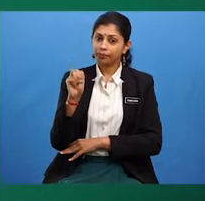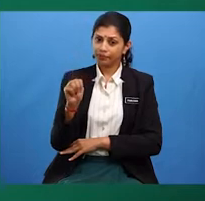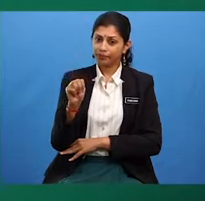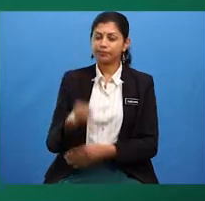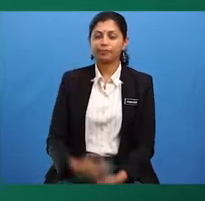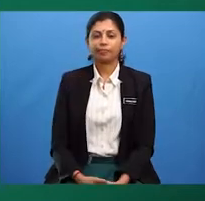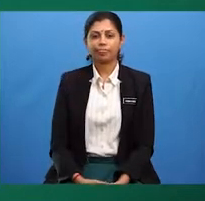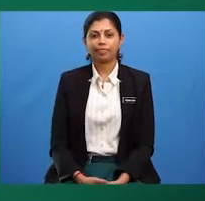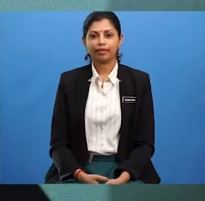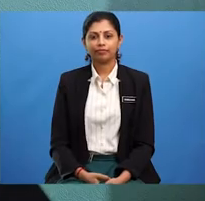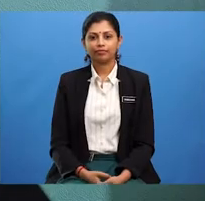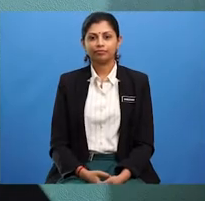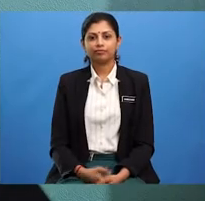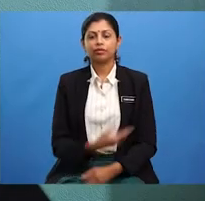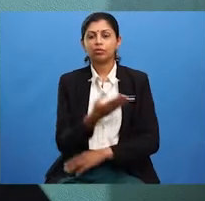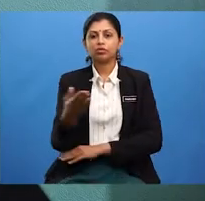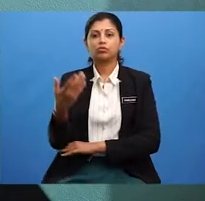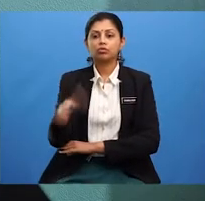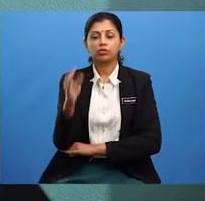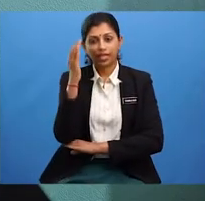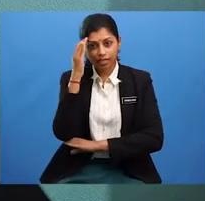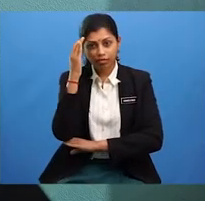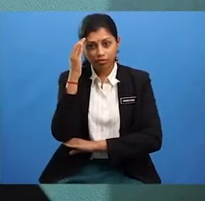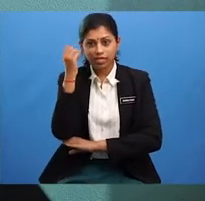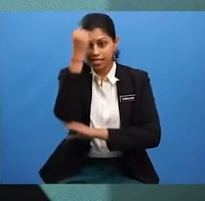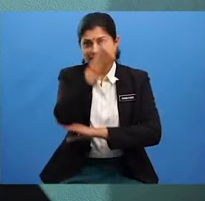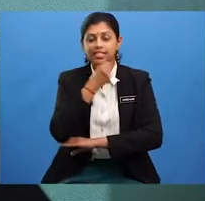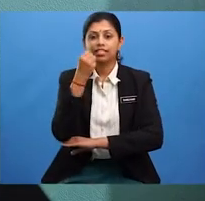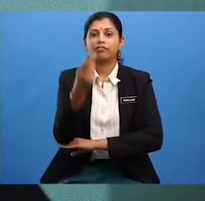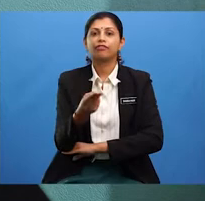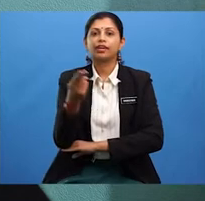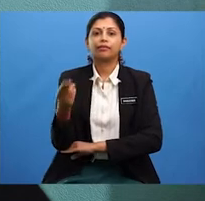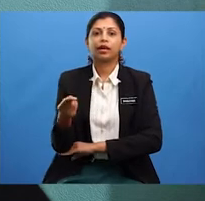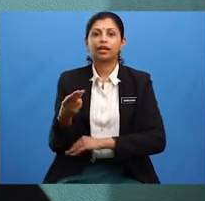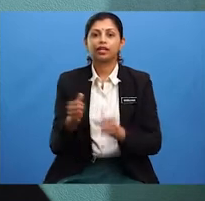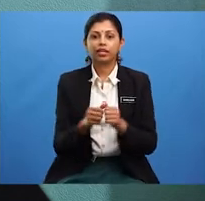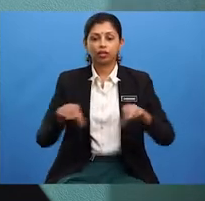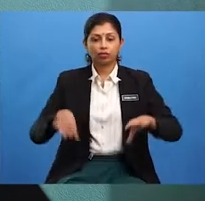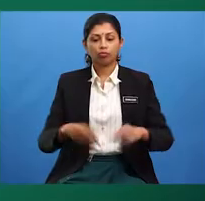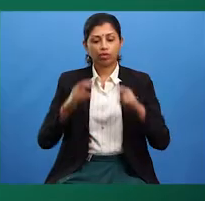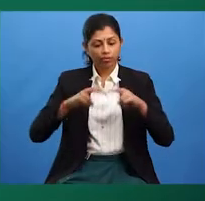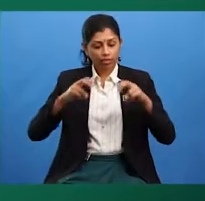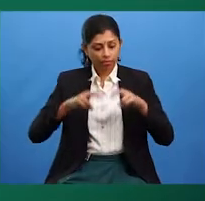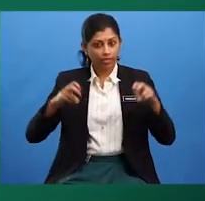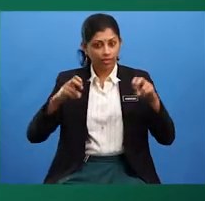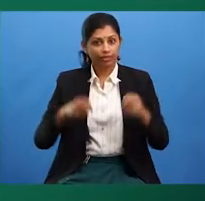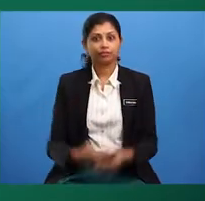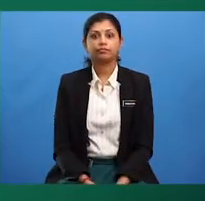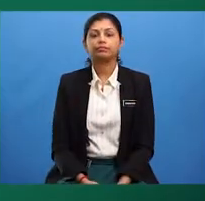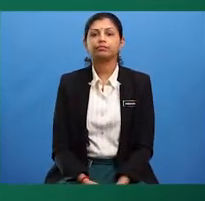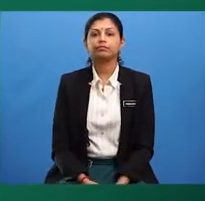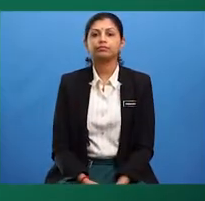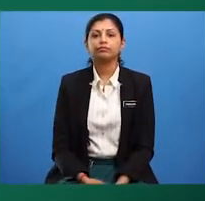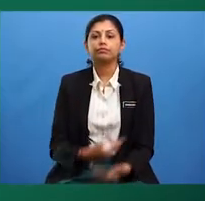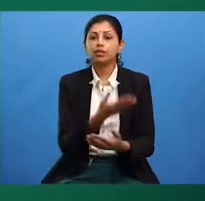Kamu juga telah mengenali atau mengenal pasti sifat bahan dengan menjalankan uji kaji. Sifat bahan